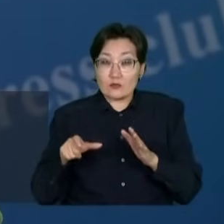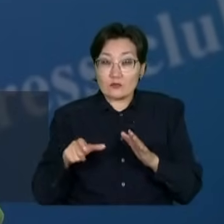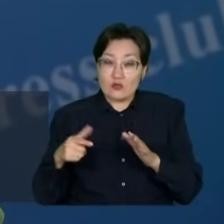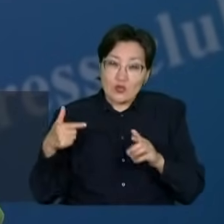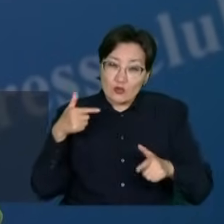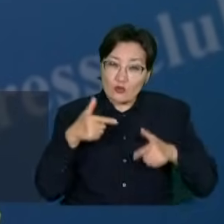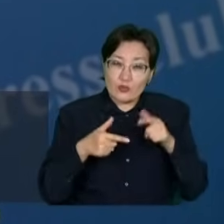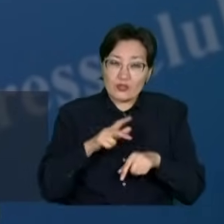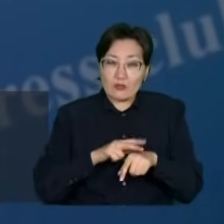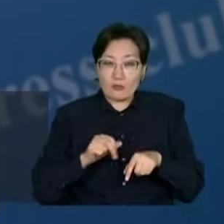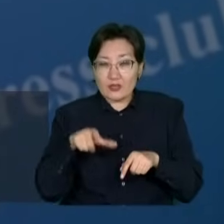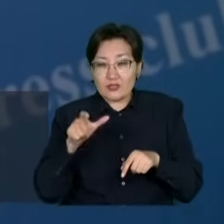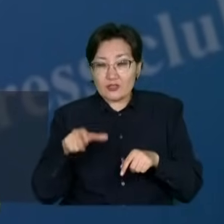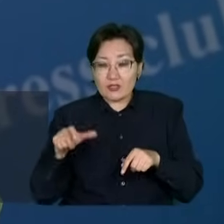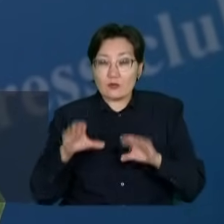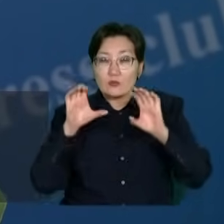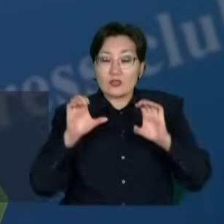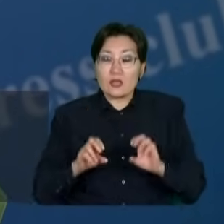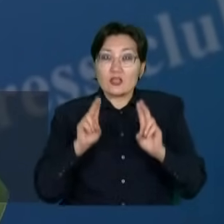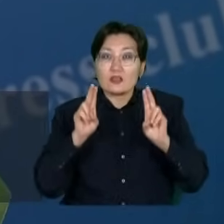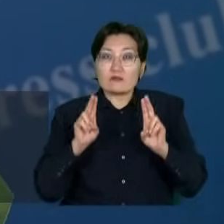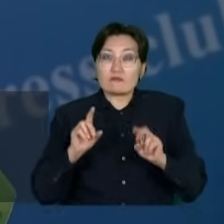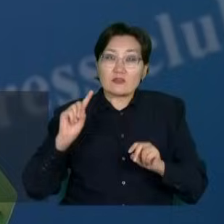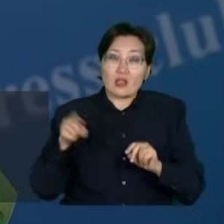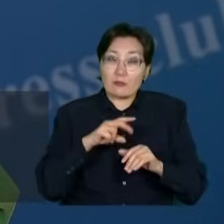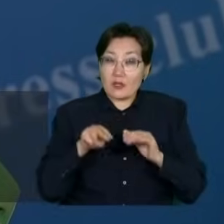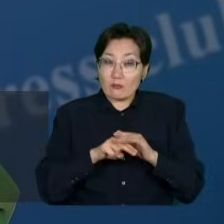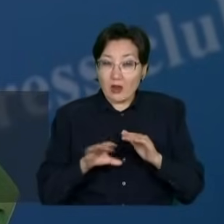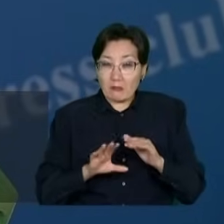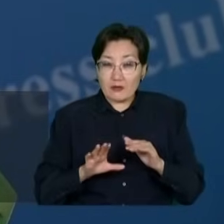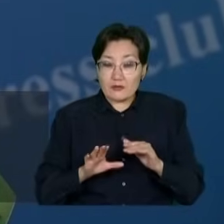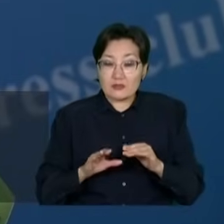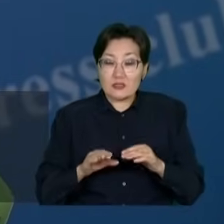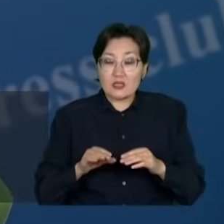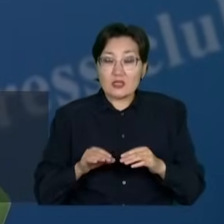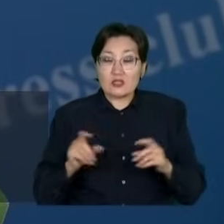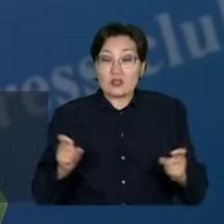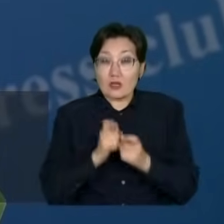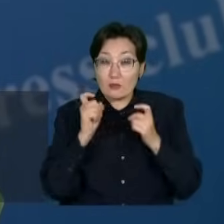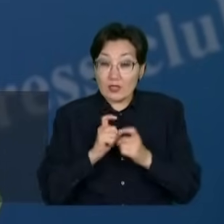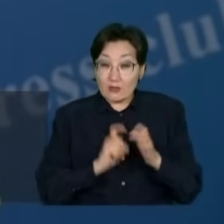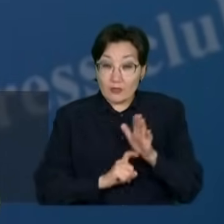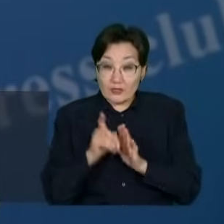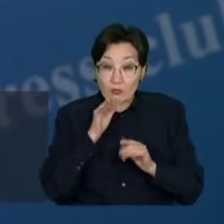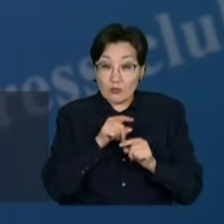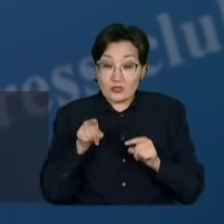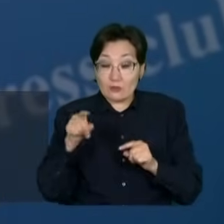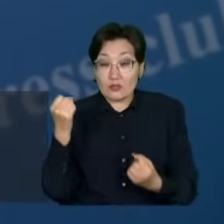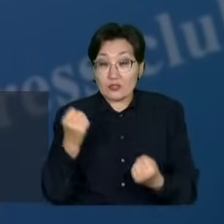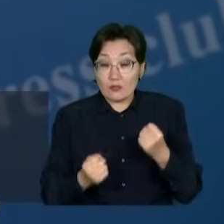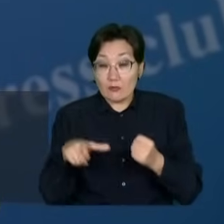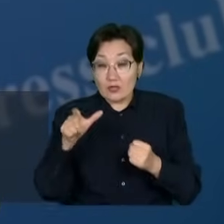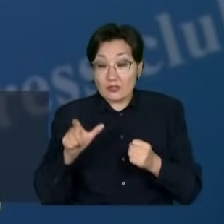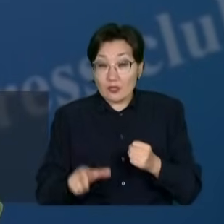жасап, полицияның заңды талаптарына бағынбай, ұрыс керіс шығарып жатқан кезде сол көлікті